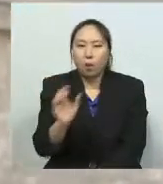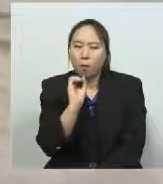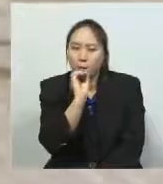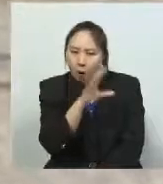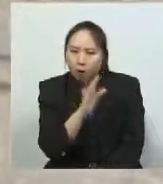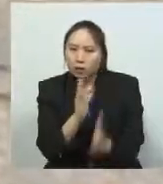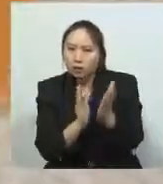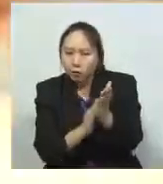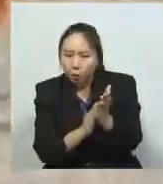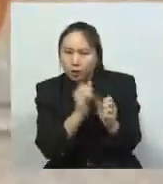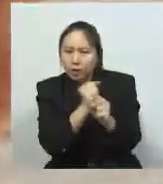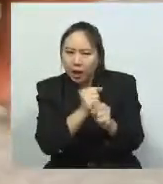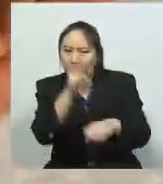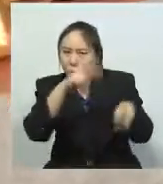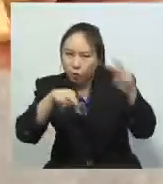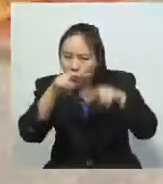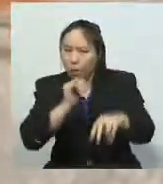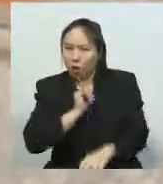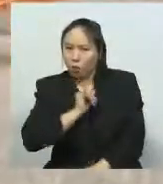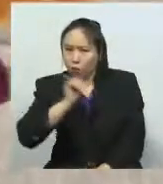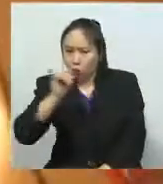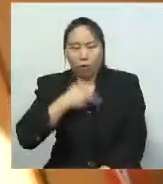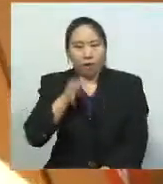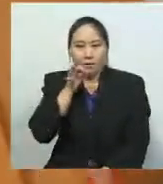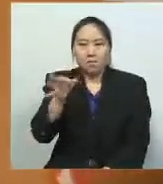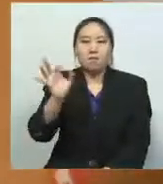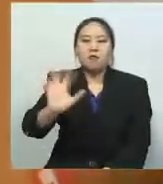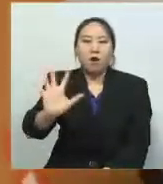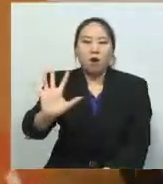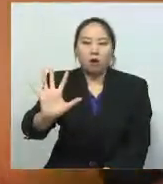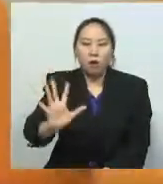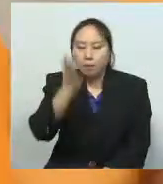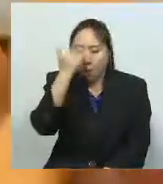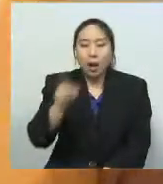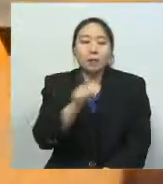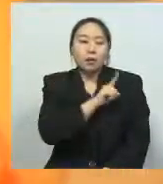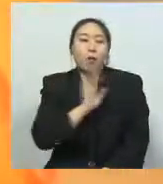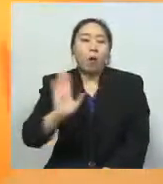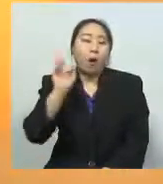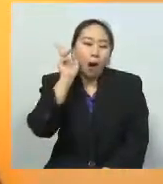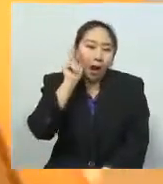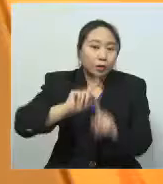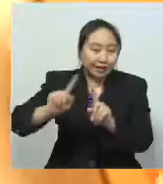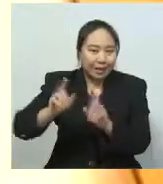มหรือว่าตรวจสอบการทำงานโดยสุจริตบนพื้นฐานจรรยาบรรณของสื่อเพราะหน้าที่สื่อมวลชนคือ